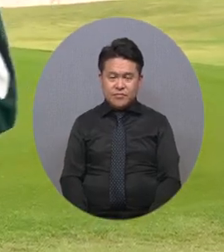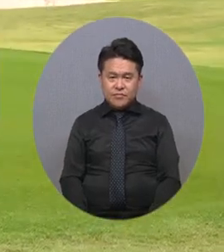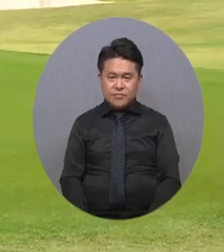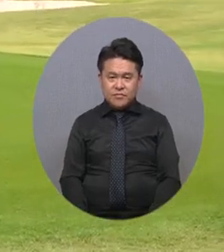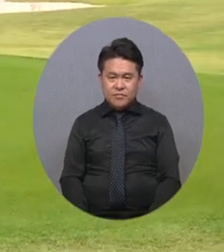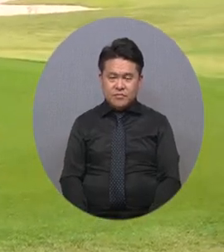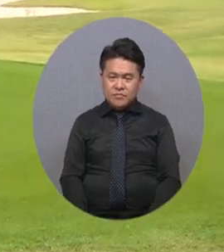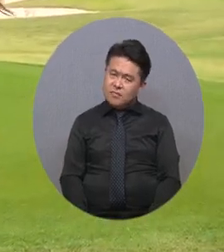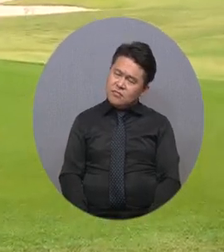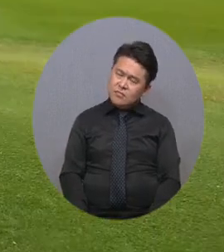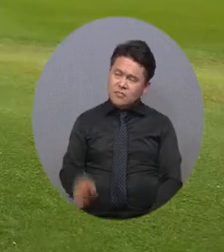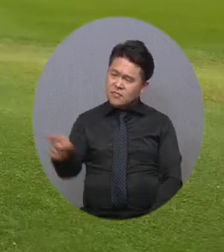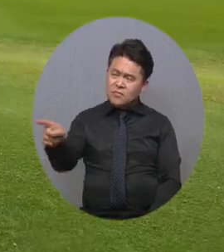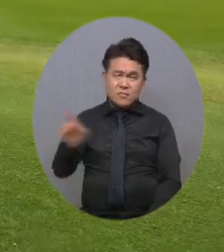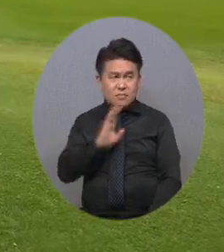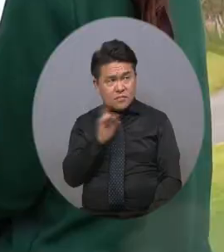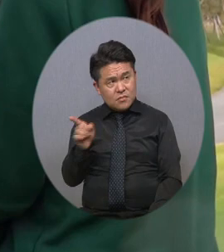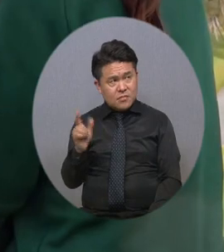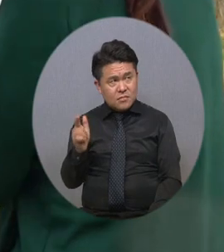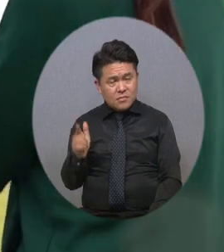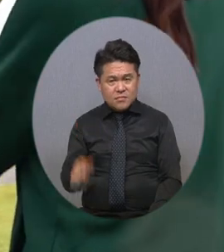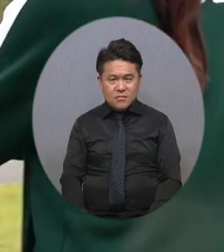아 이건 것 같은데. 자 준비.